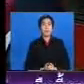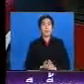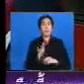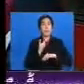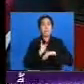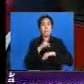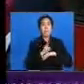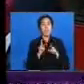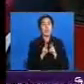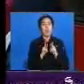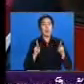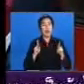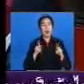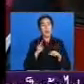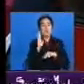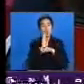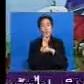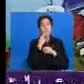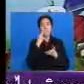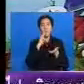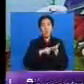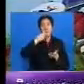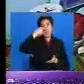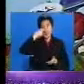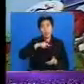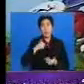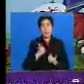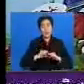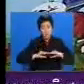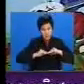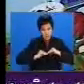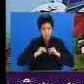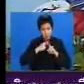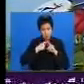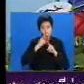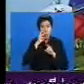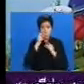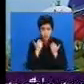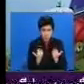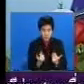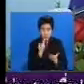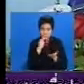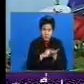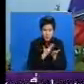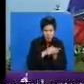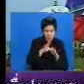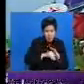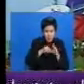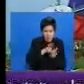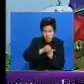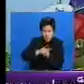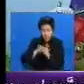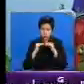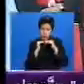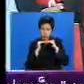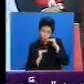ประธานกรรมการบริษัทไปรษณีย์ไทยจำกัดนะครับก็ยอมรับนะครับว่า 6เดือนแรกเนี่ยนะฮะไปรษณีย์ไทยมีรายได้ต่ำกว่าเป้าหมายที่ตั้งไว้